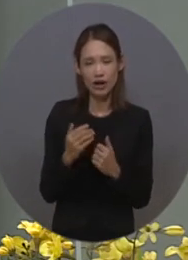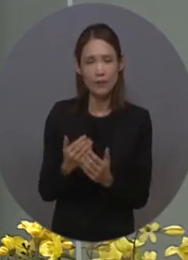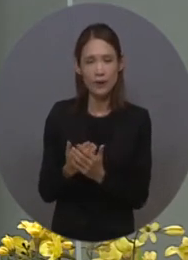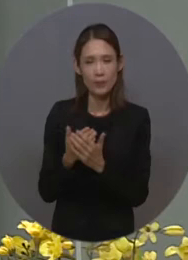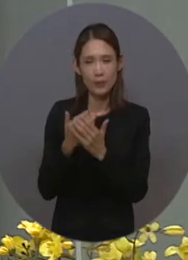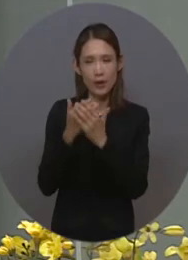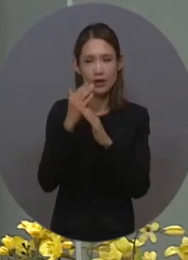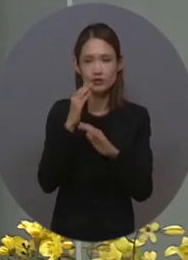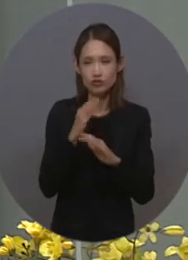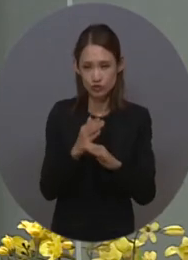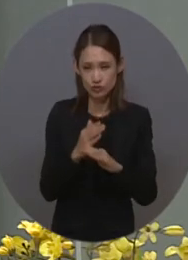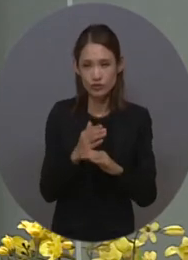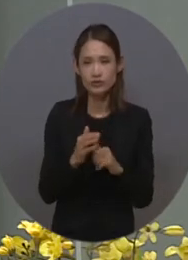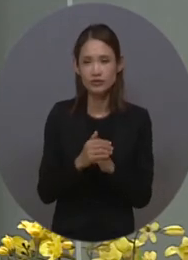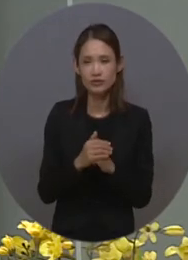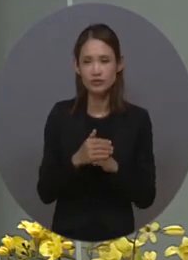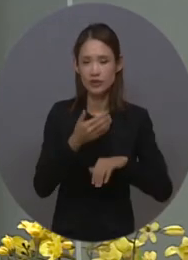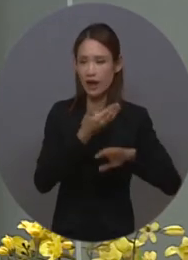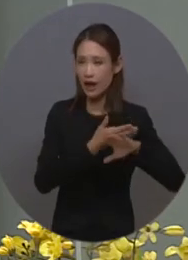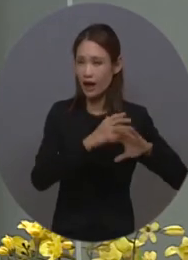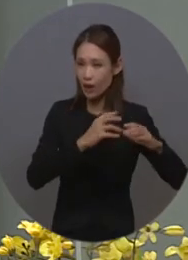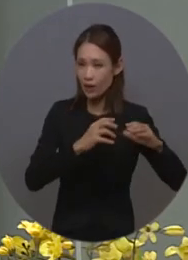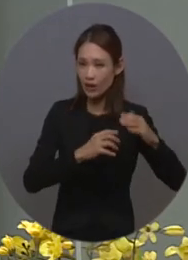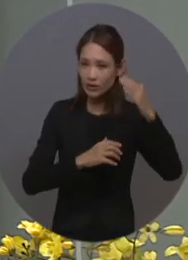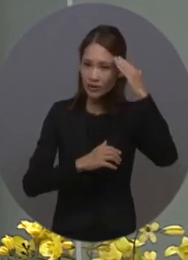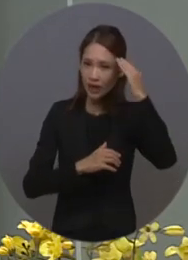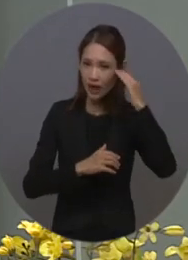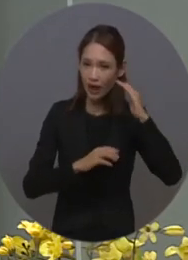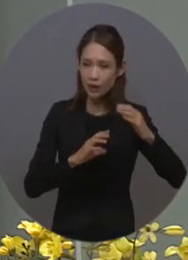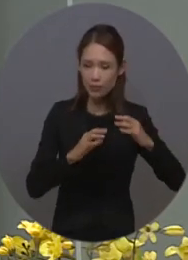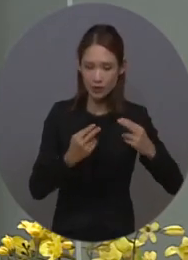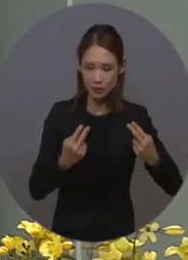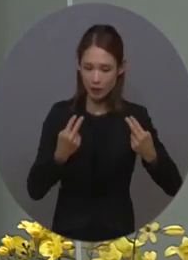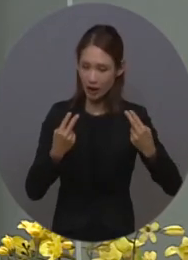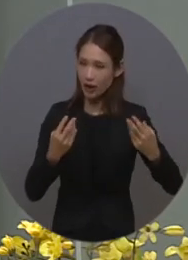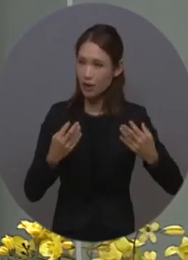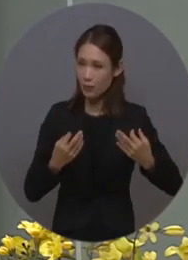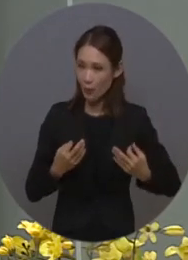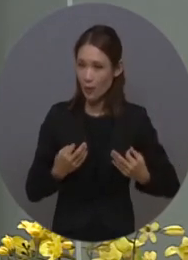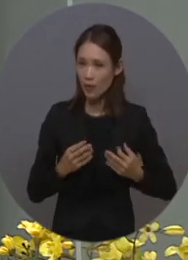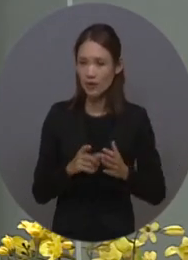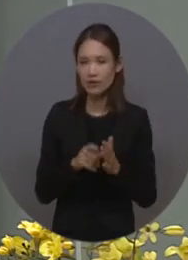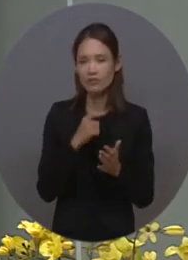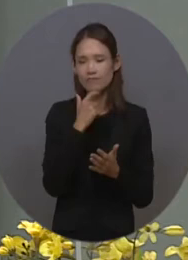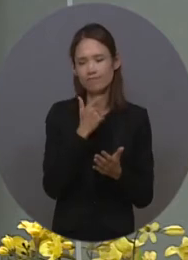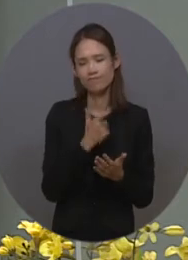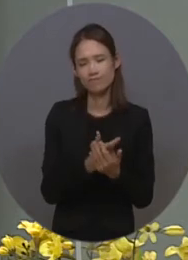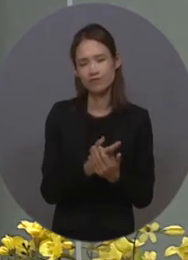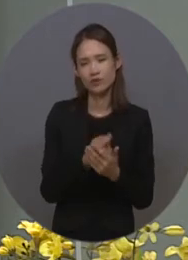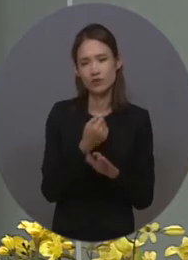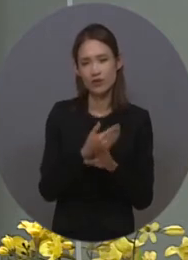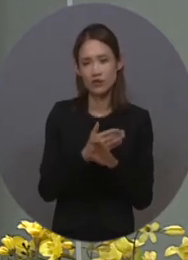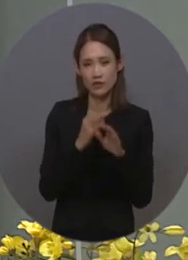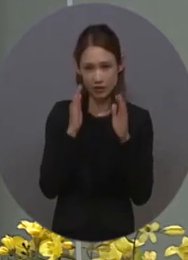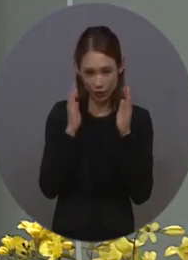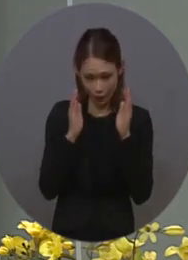때잖아요. 네. 예. 그 해외에서 대한민국을 바라봤을 때 감회가 새로웠을 것 같아요. 또 공부에 어떤 열정도 생겼을 것